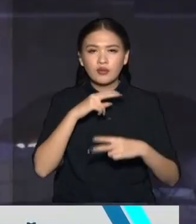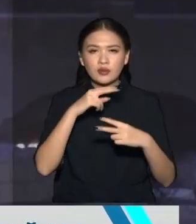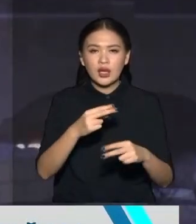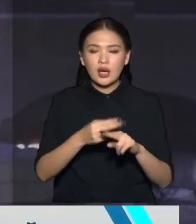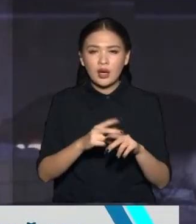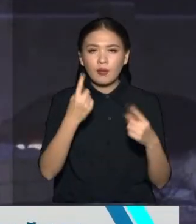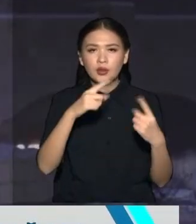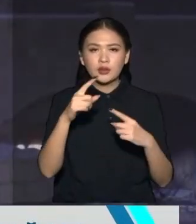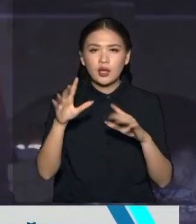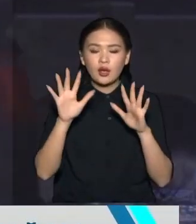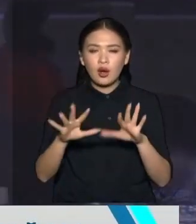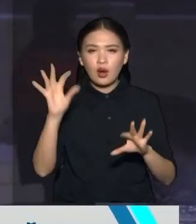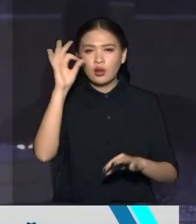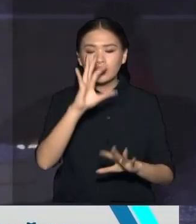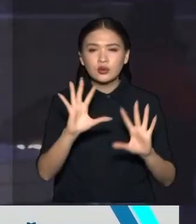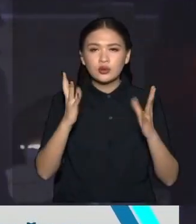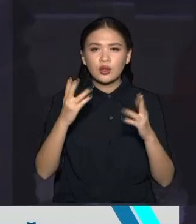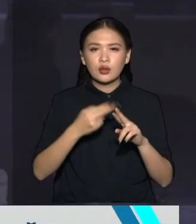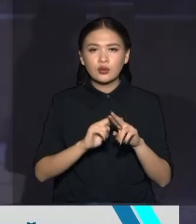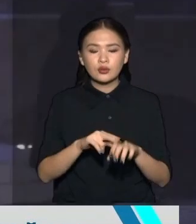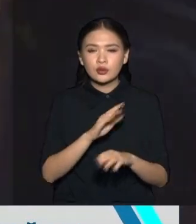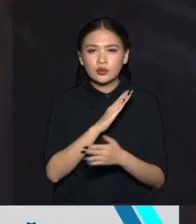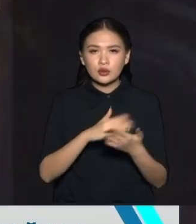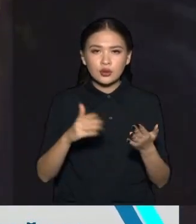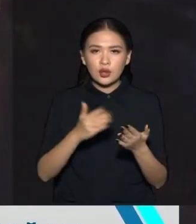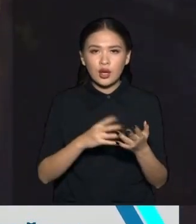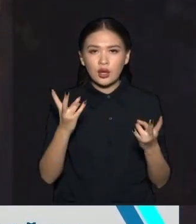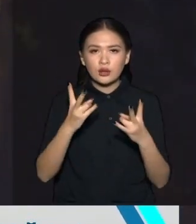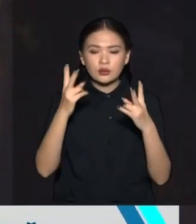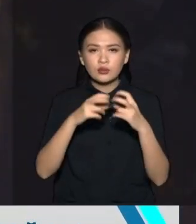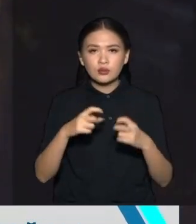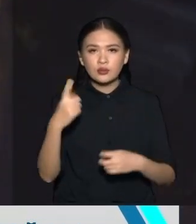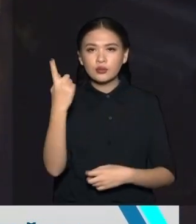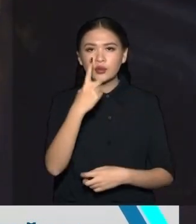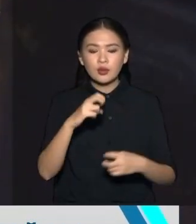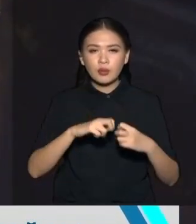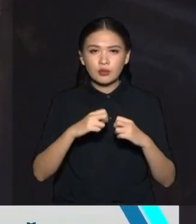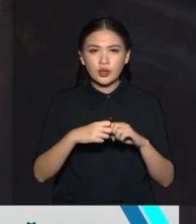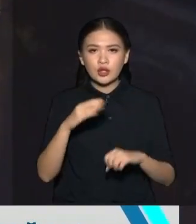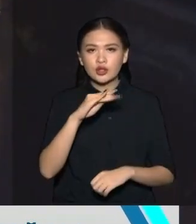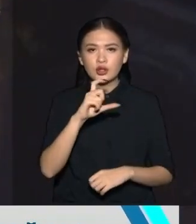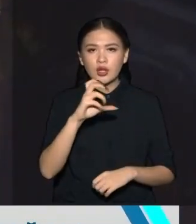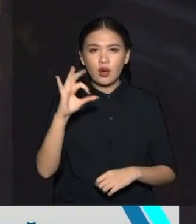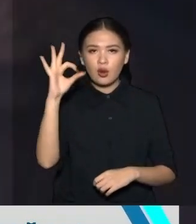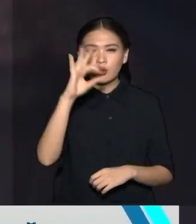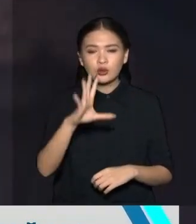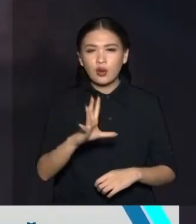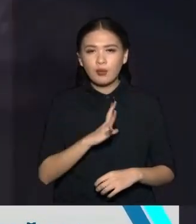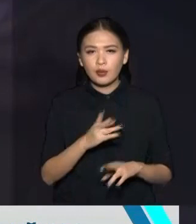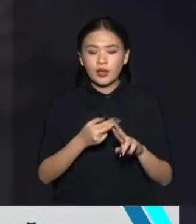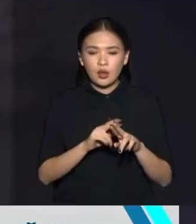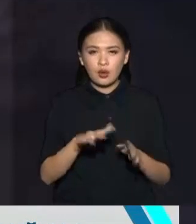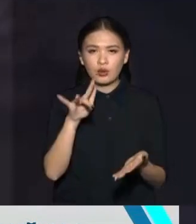басқа аймақтардағы осындай оқиғаларды болдырмаудың амалын қарастыру бірінші мәселе. Әшімбаев проблемалы жылу электр